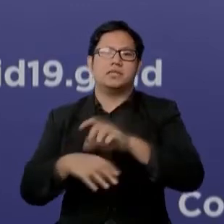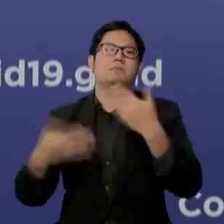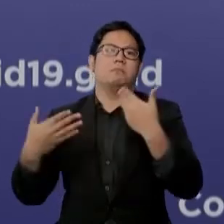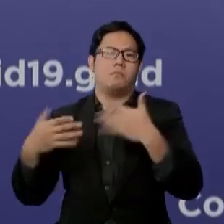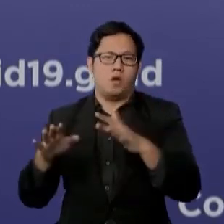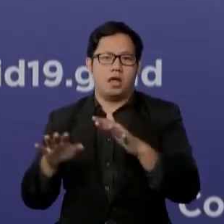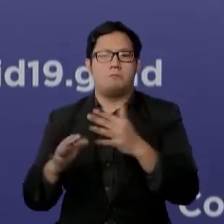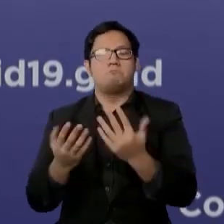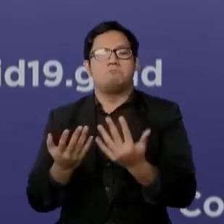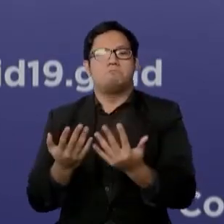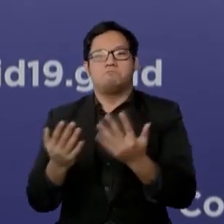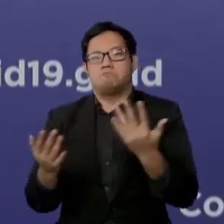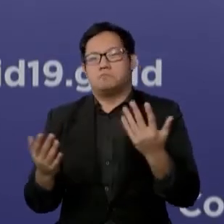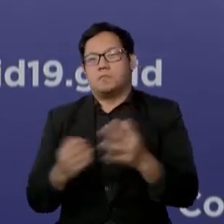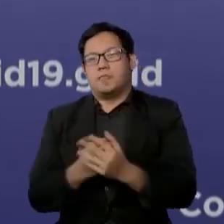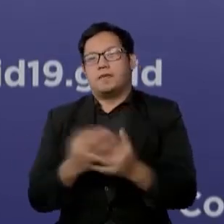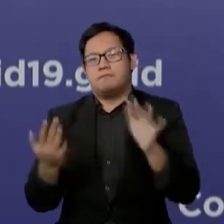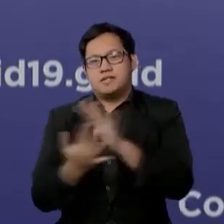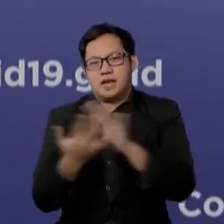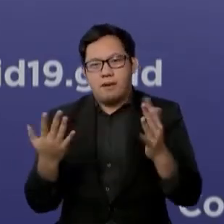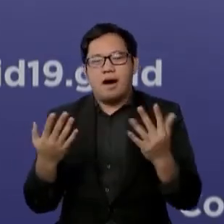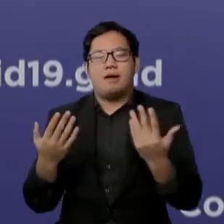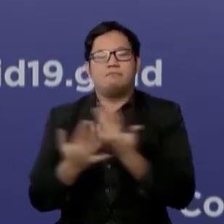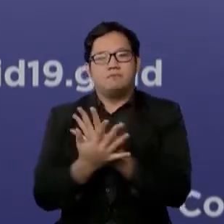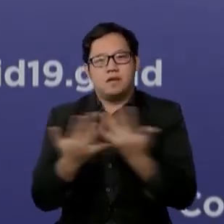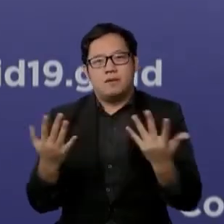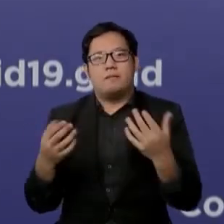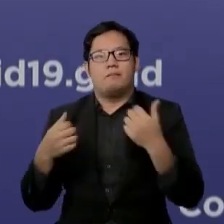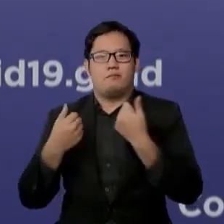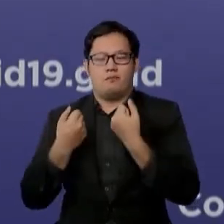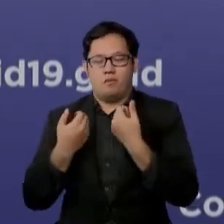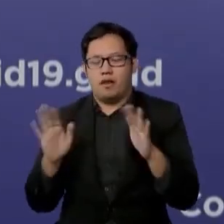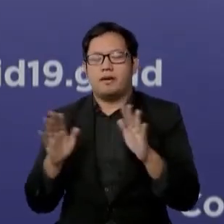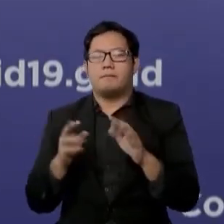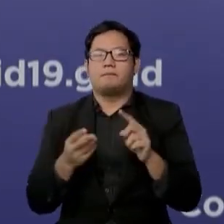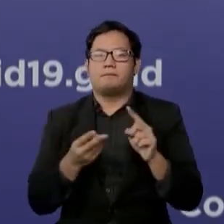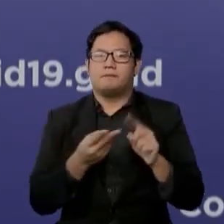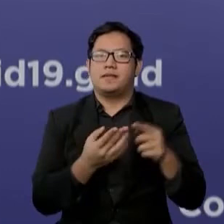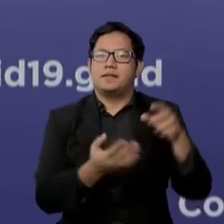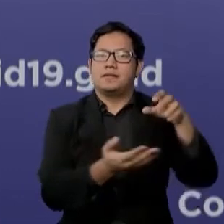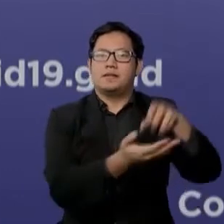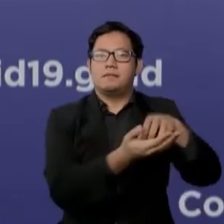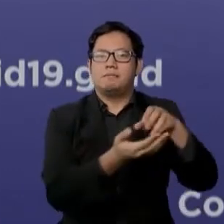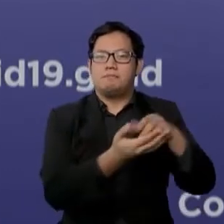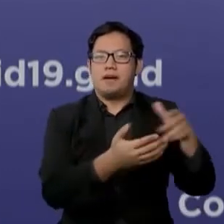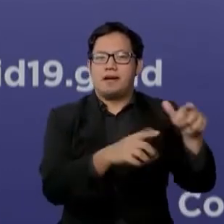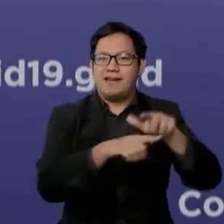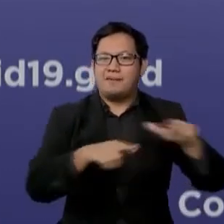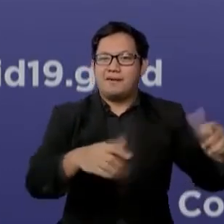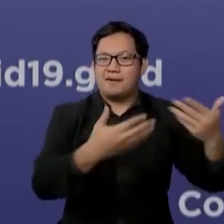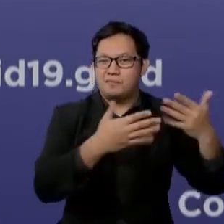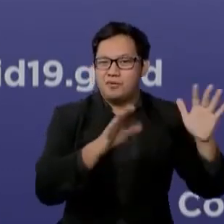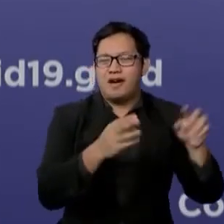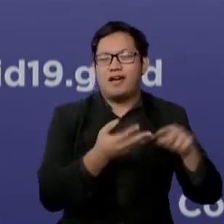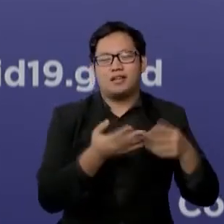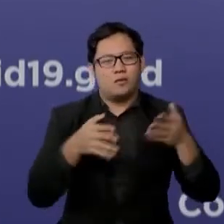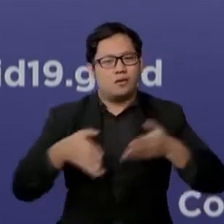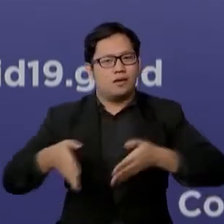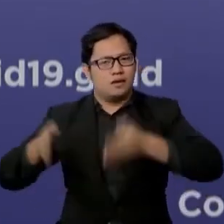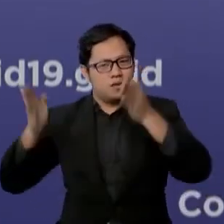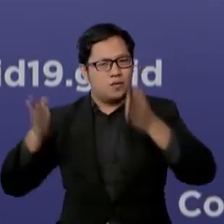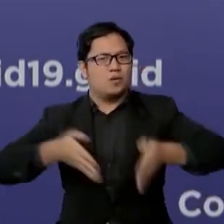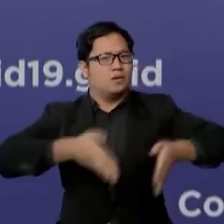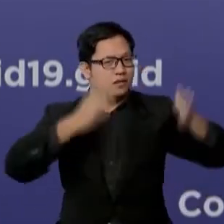berjamaah di musala di tanah lapang di lapangan di tempat terbuka di gedung atau tempat-tempat yang